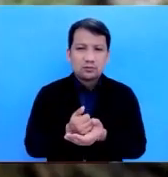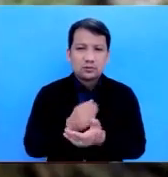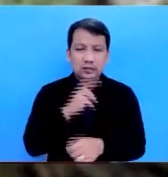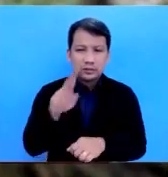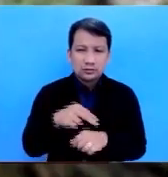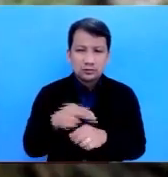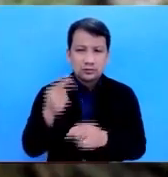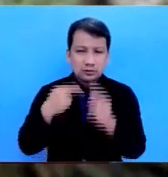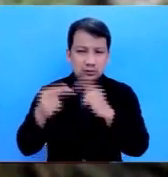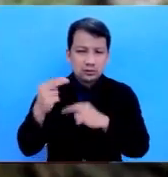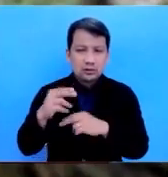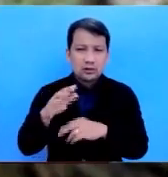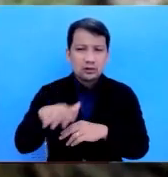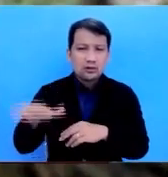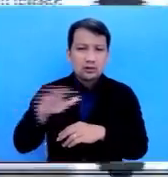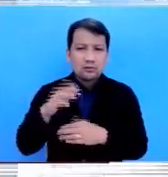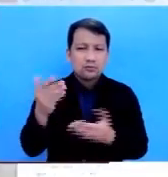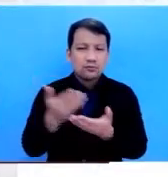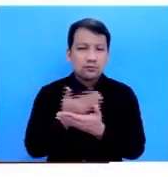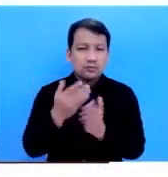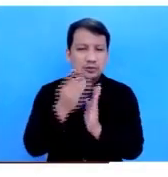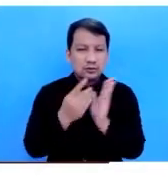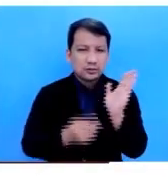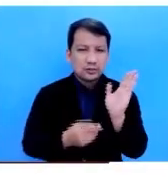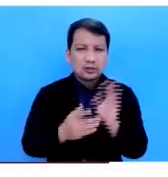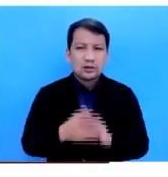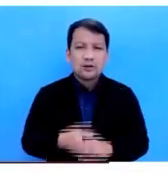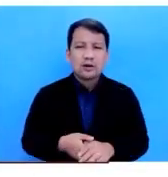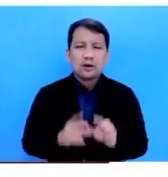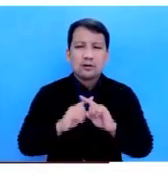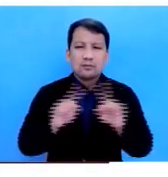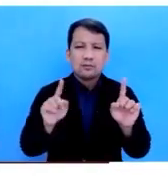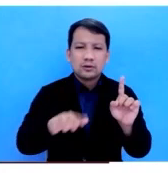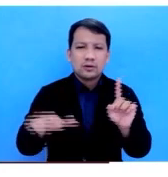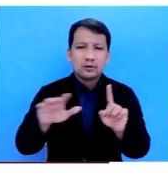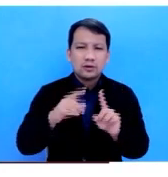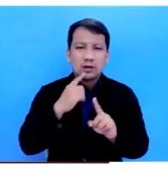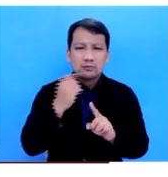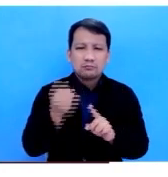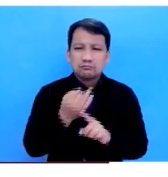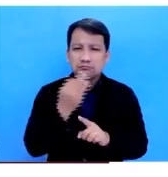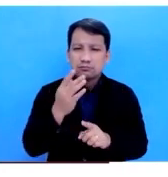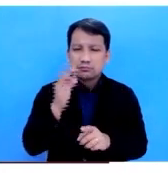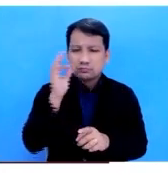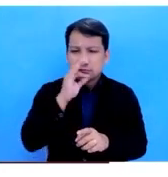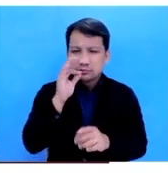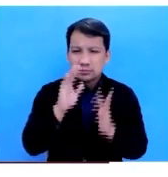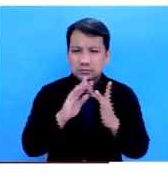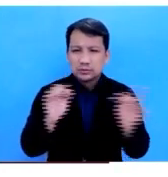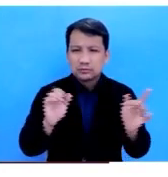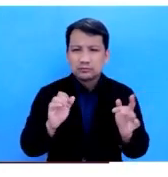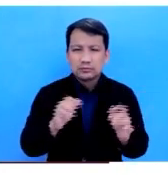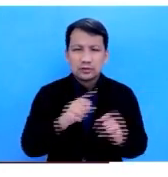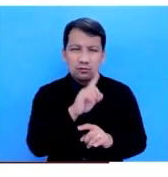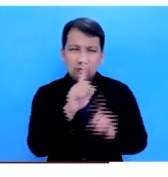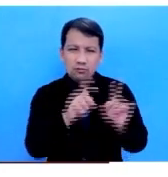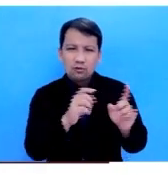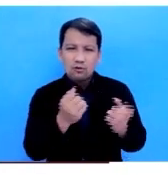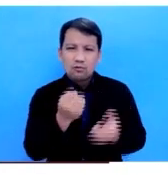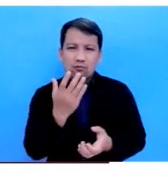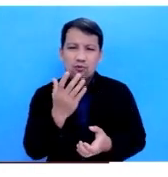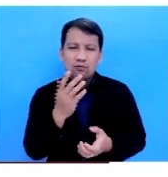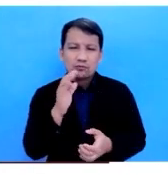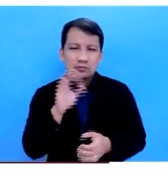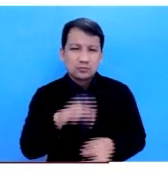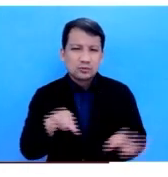the Philippines ang bagong disenyo na ito. Gayunpaman, may ilan pa rin Filipino netizens ang napapatanong kung bakit kailangan palitan